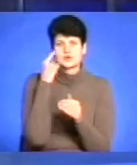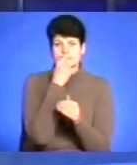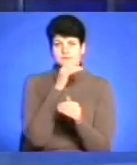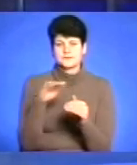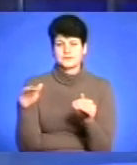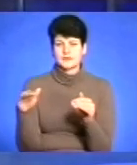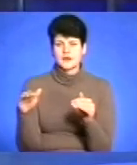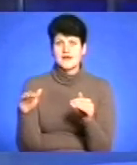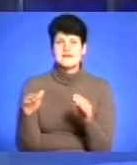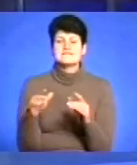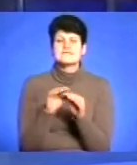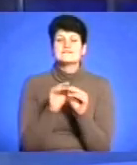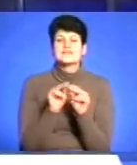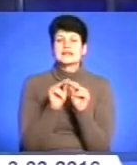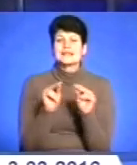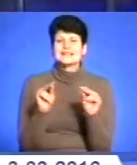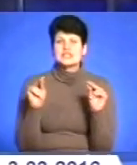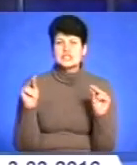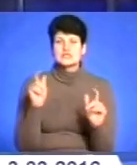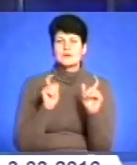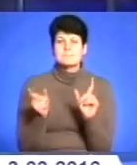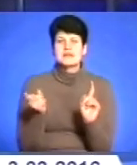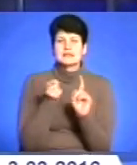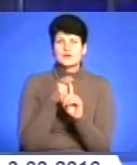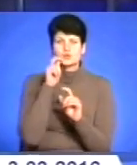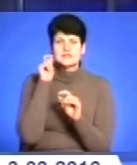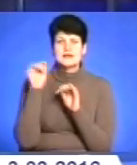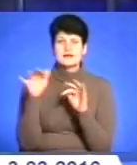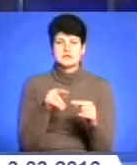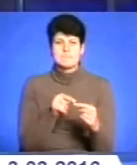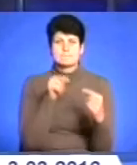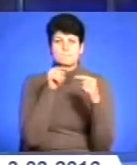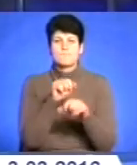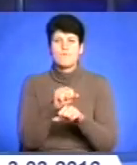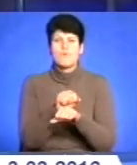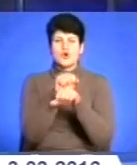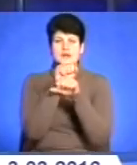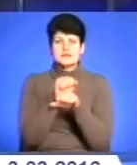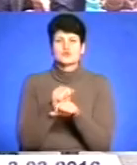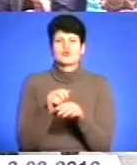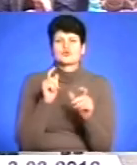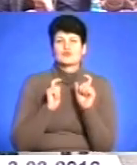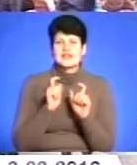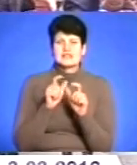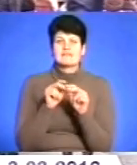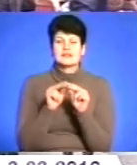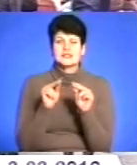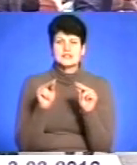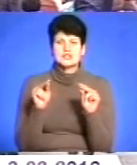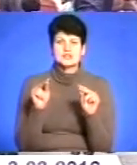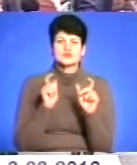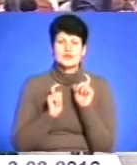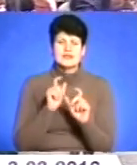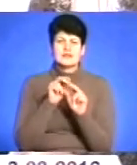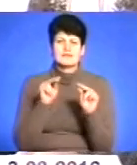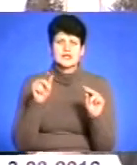Викладачі та студенти профтехзакладів Тернопільщини приєдналися до всеукраїнської акції протесту. Кількасот студентів і викладачів сьогодні пікетували обласну державну